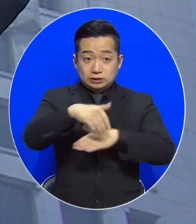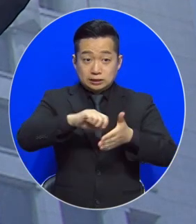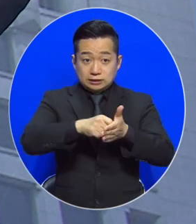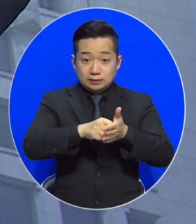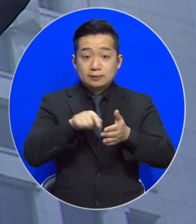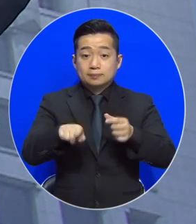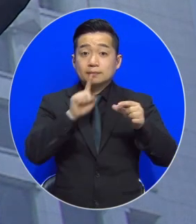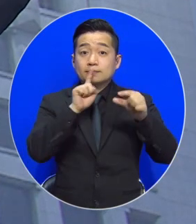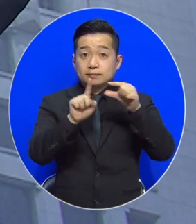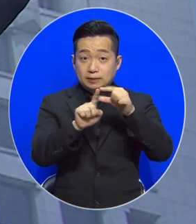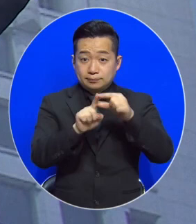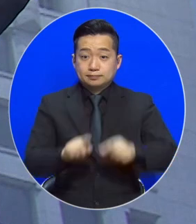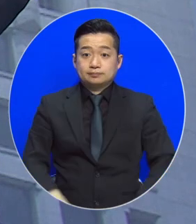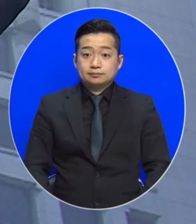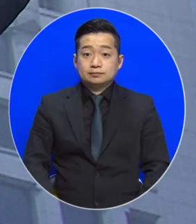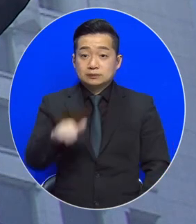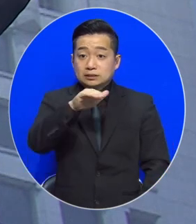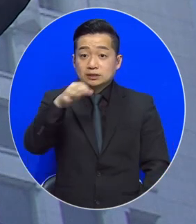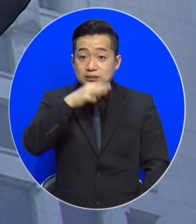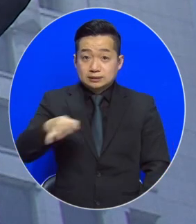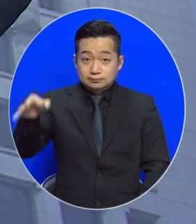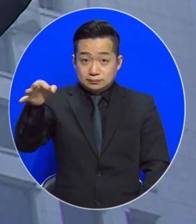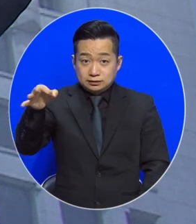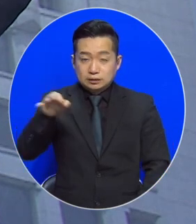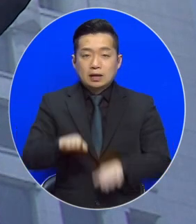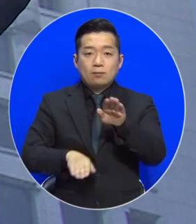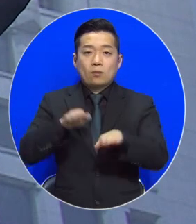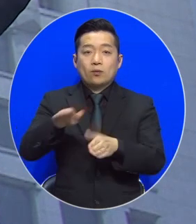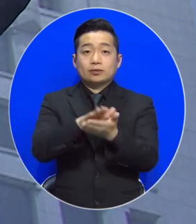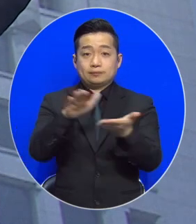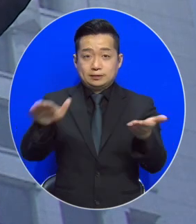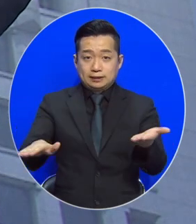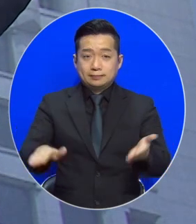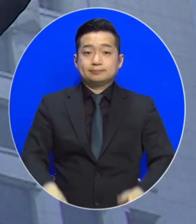자물쇠를 여는 열쇠 말 기준금리의 보폭이었습니다